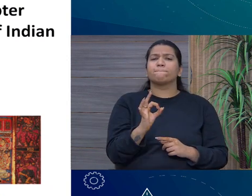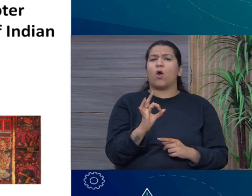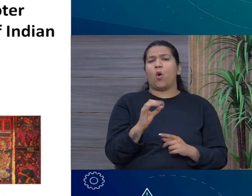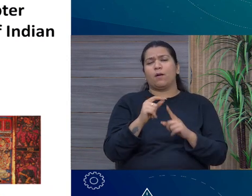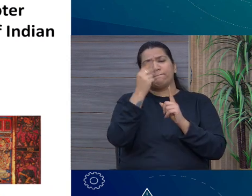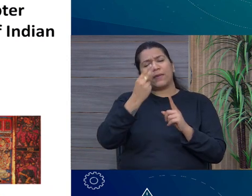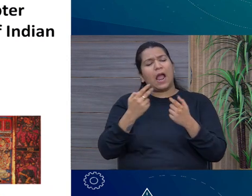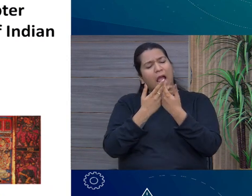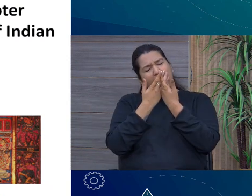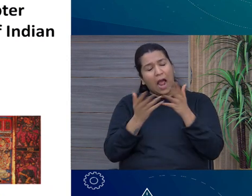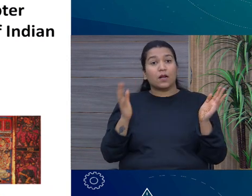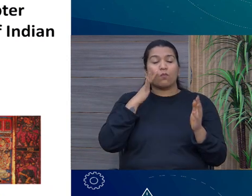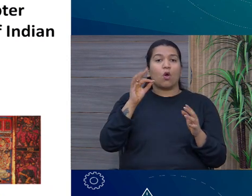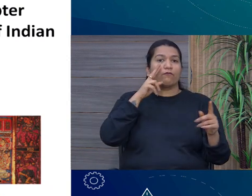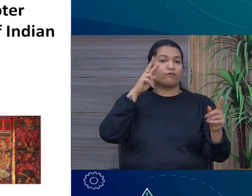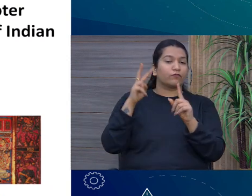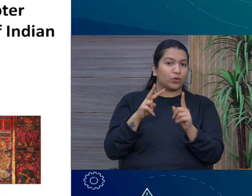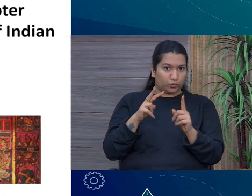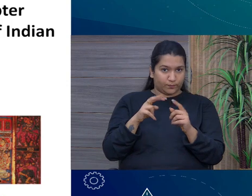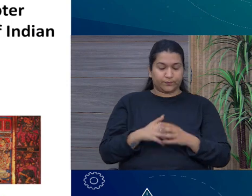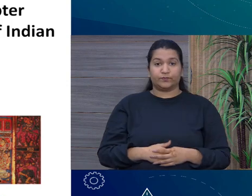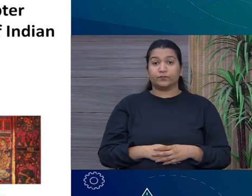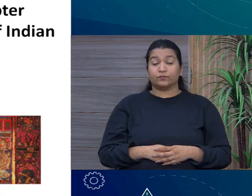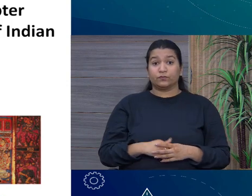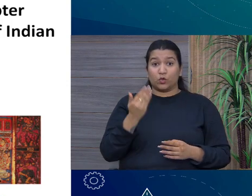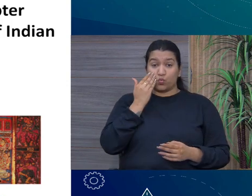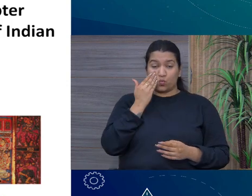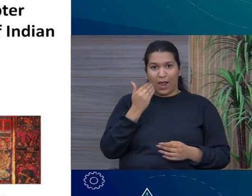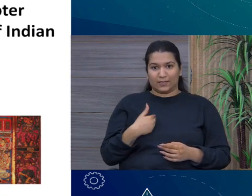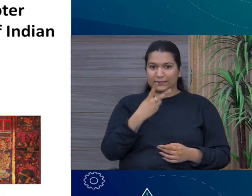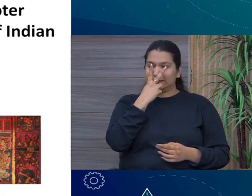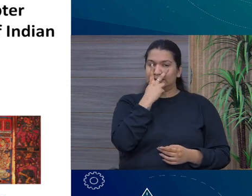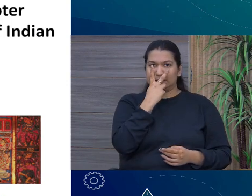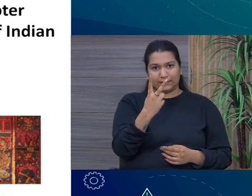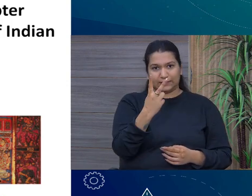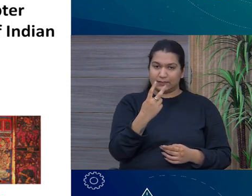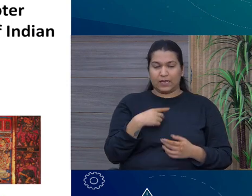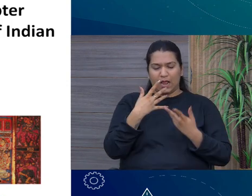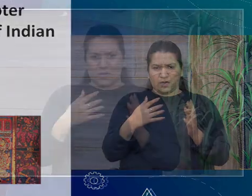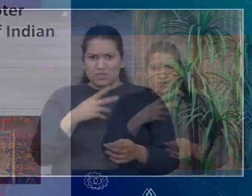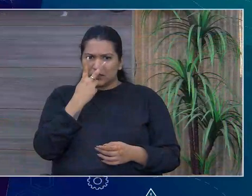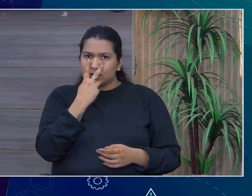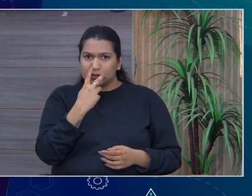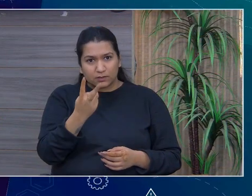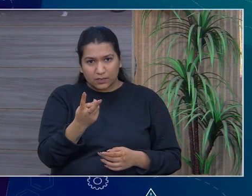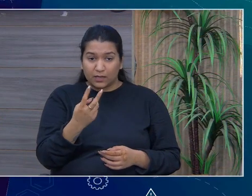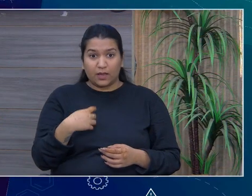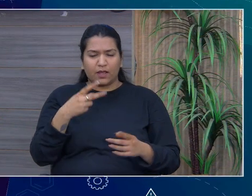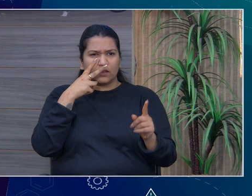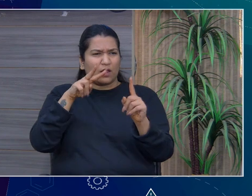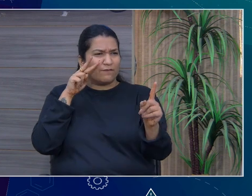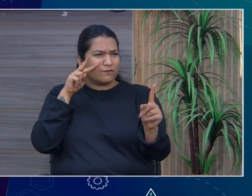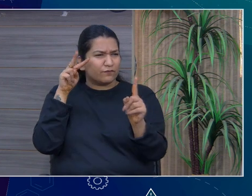पेंटिंग के रूप में। सर परसेप्शन होता है जब आप किसी चीज़ को देख करके अपने कह सकते